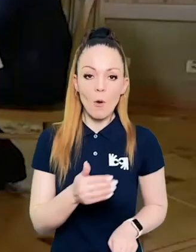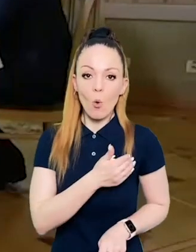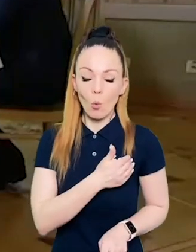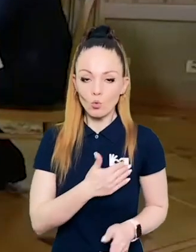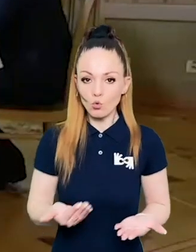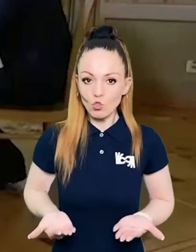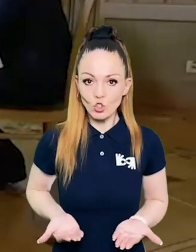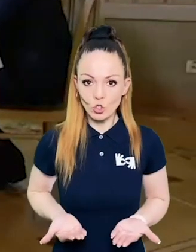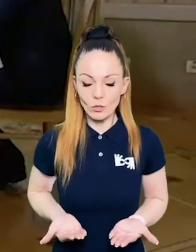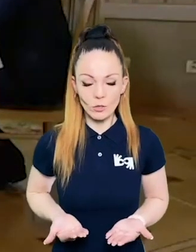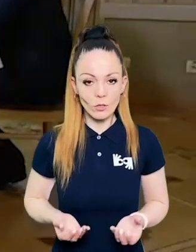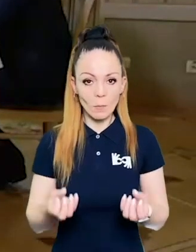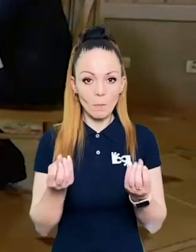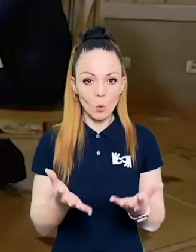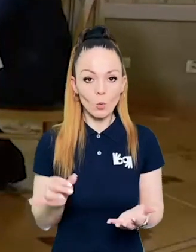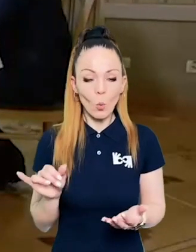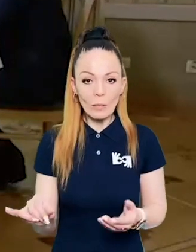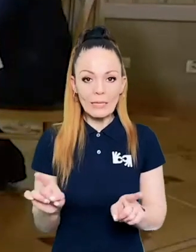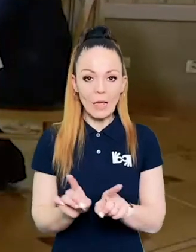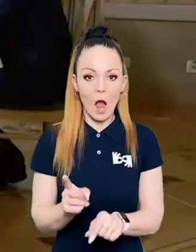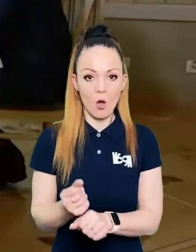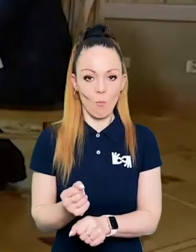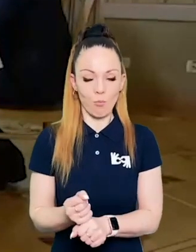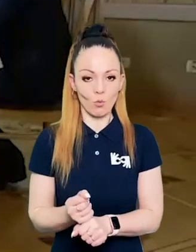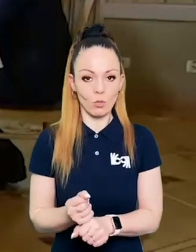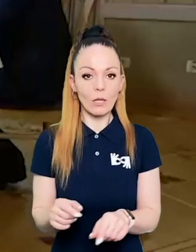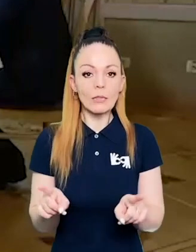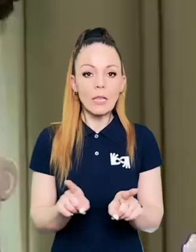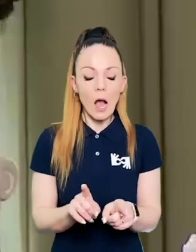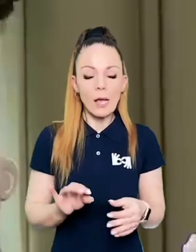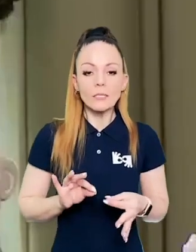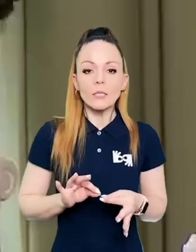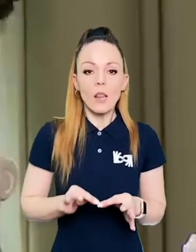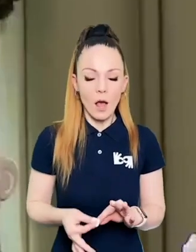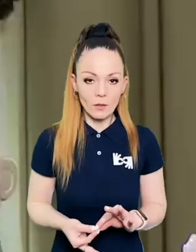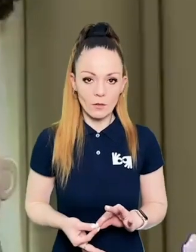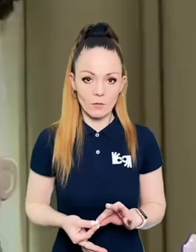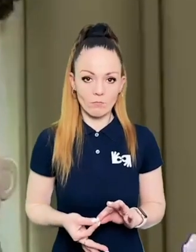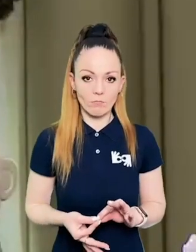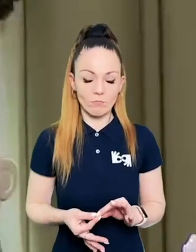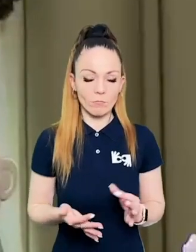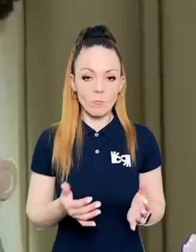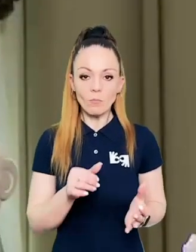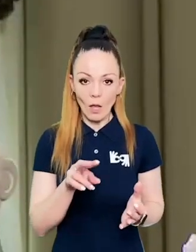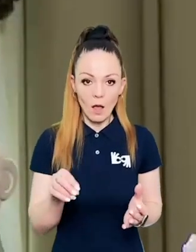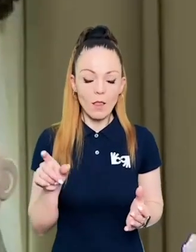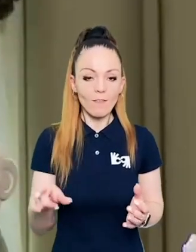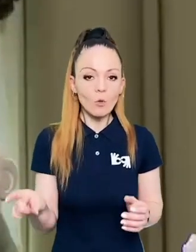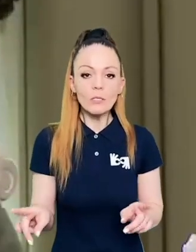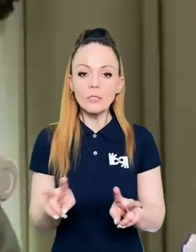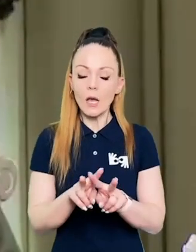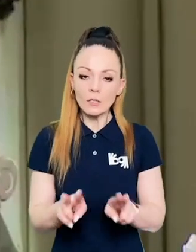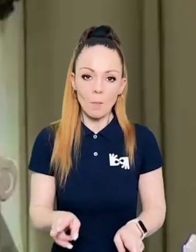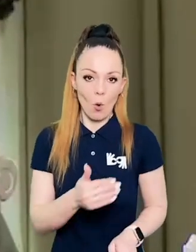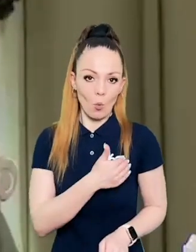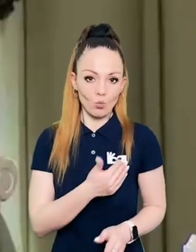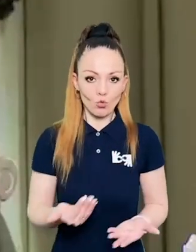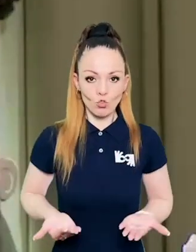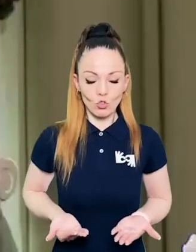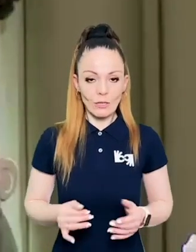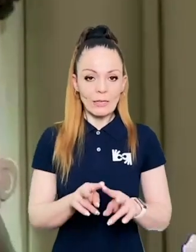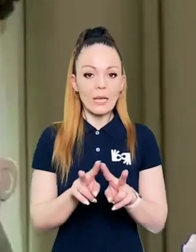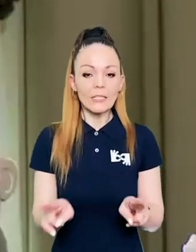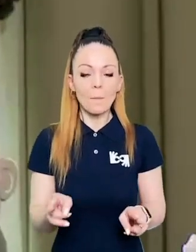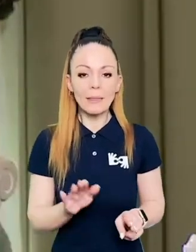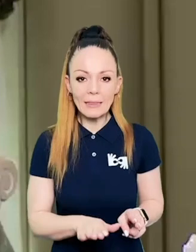так само хочуть жити. Просто у них така робота. Така складна, ну, але вони так само